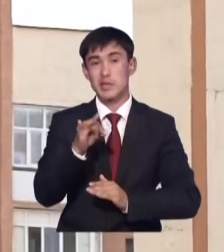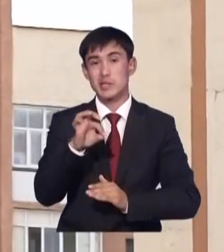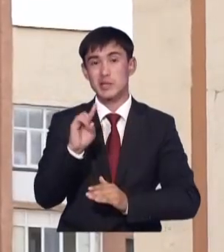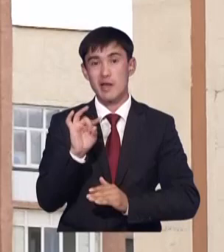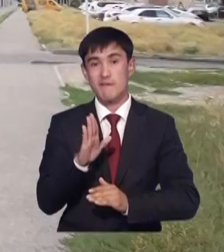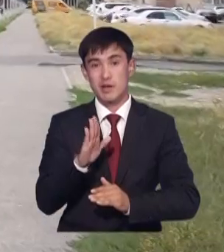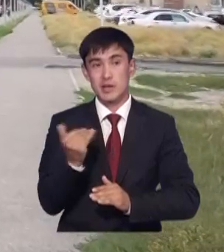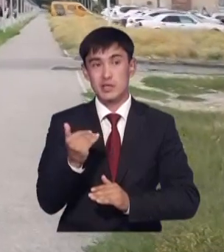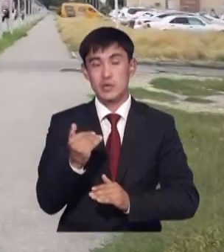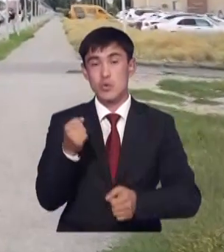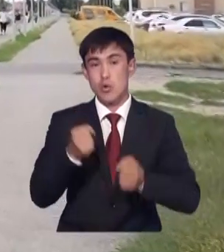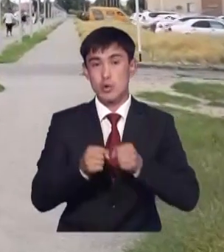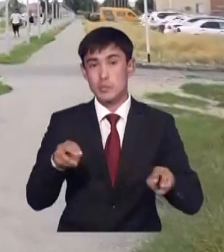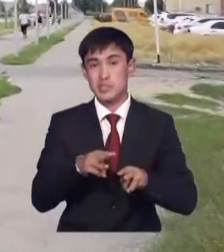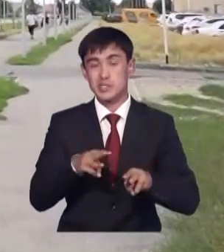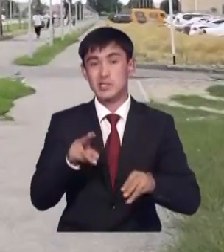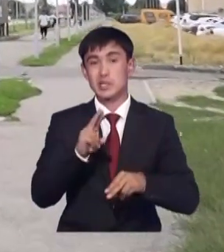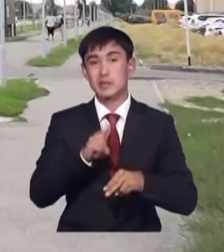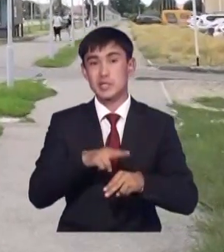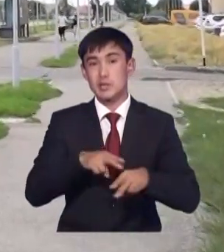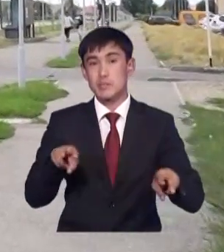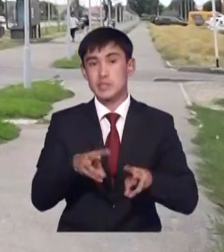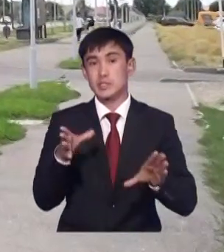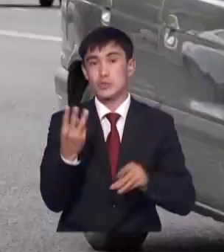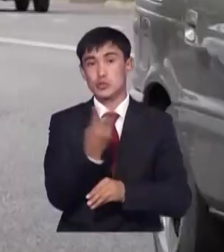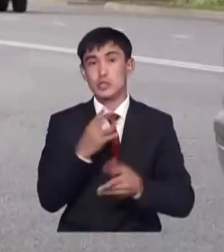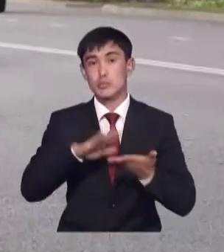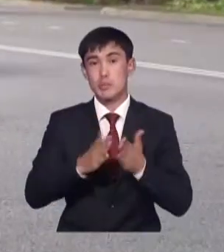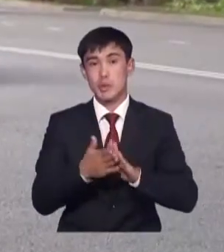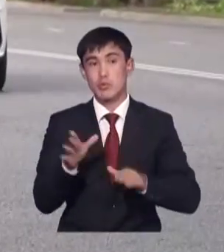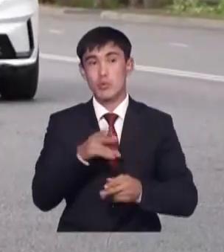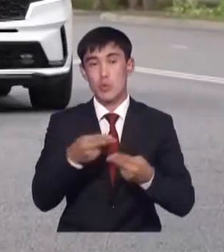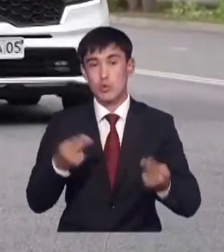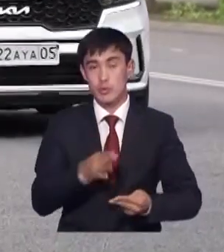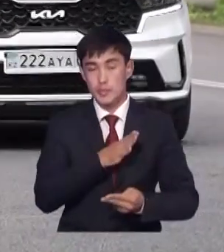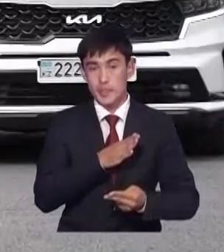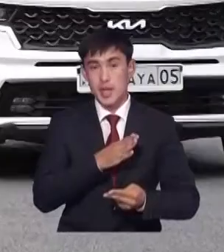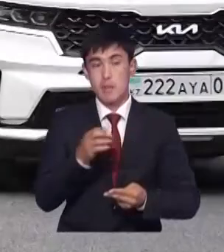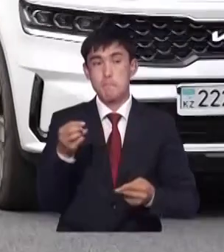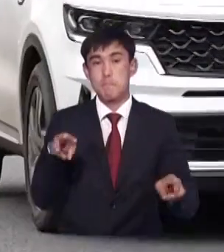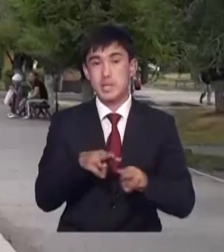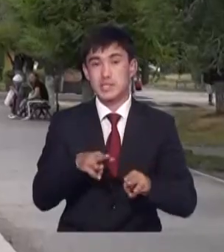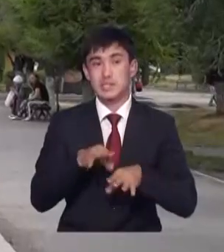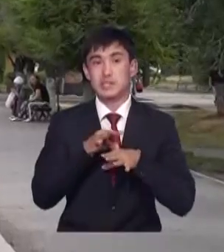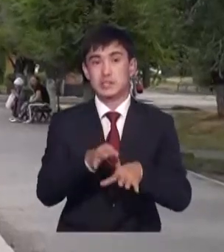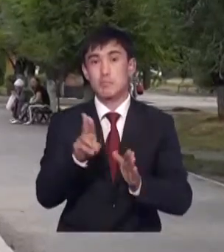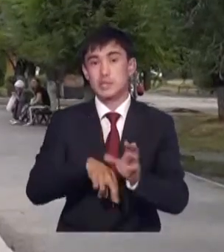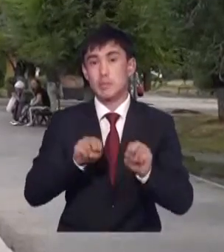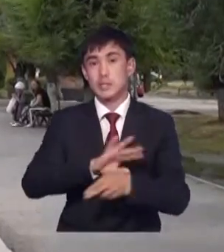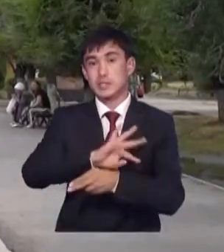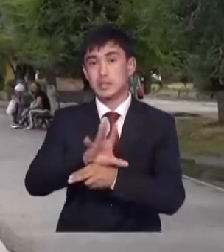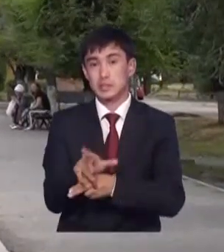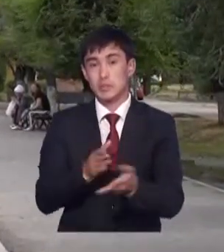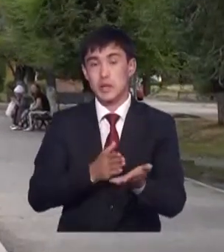көлік министрлігі және ішкі істер министрлігі арасында үш жақты меморандумға қол қойылды. Министр таксомоторлық тасымалдарда қауіпсіздікті қамтамасыз